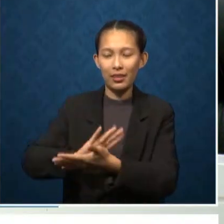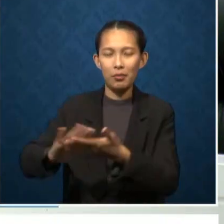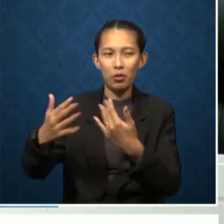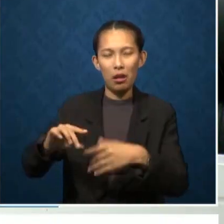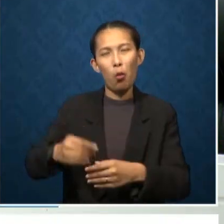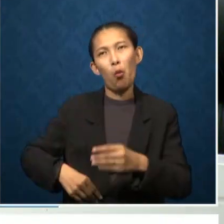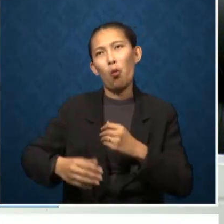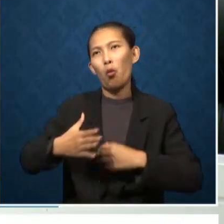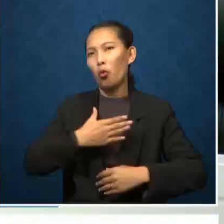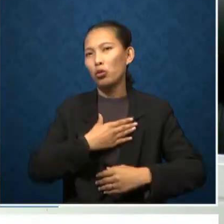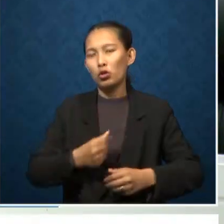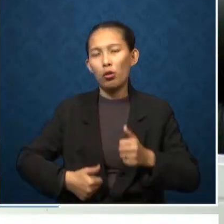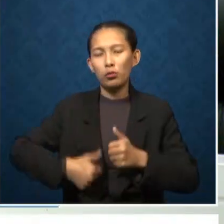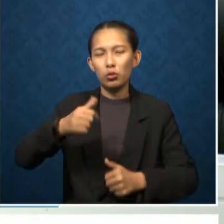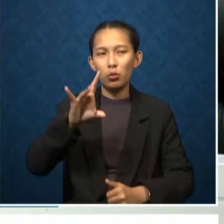ถึง